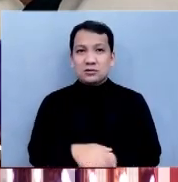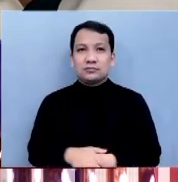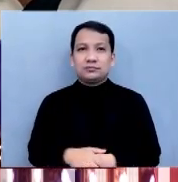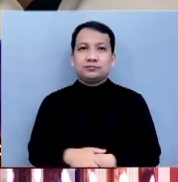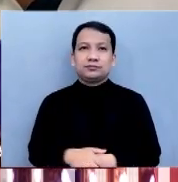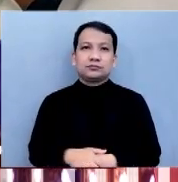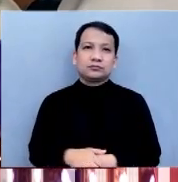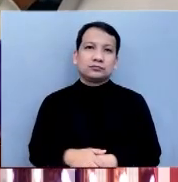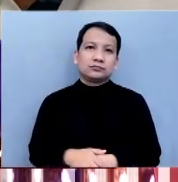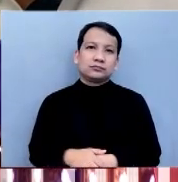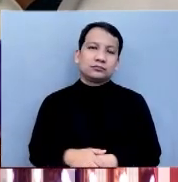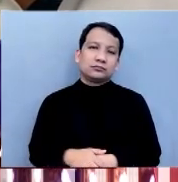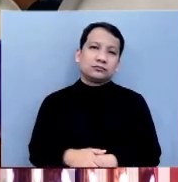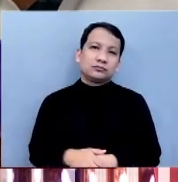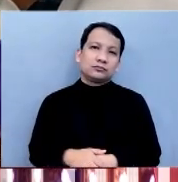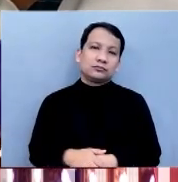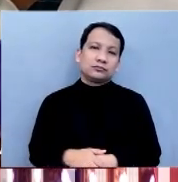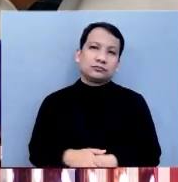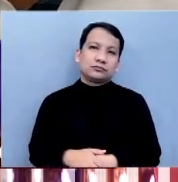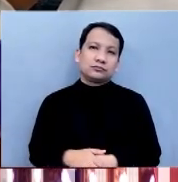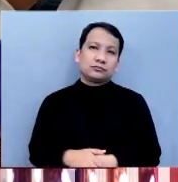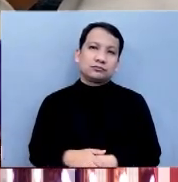Mm-hmm. Sir, balikan ko lang yung binanggit nyo kanina.